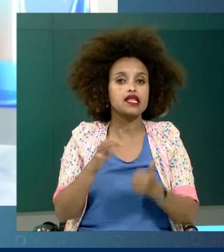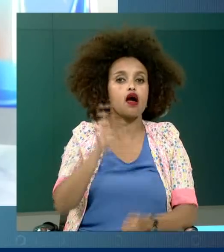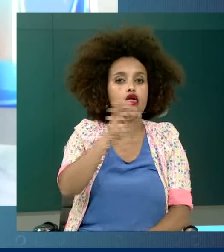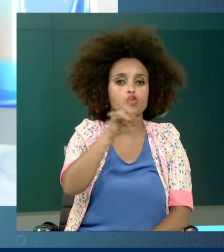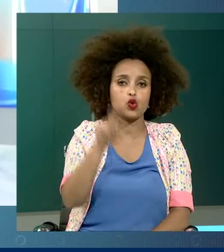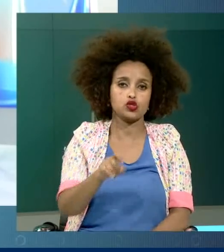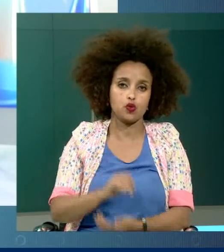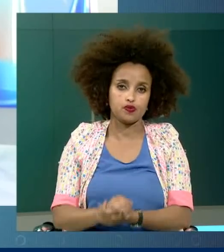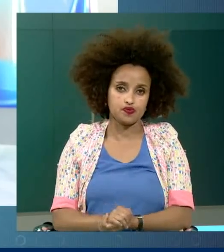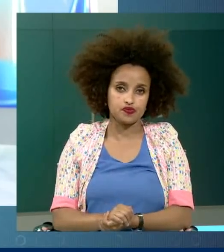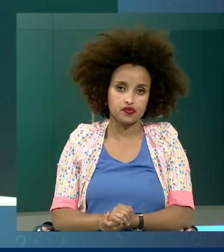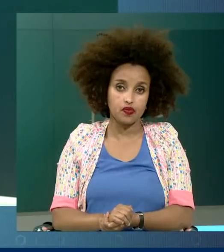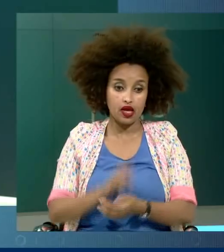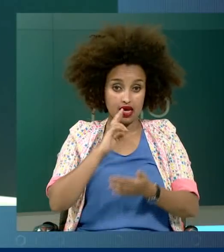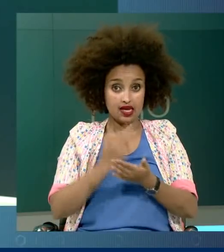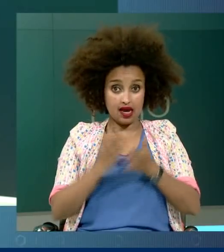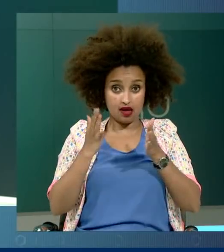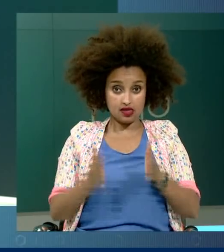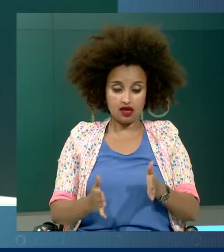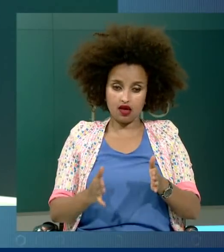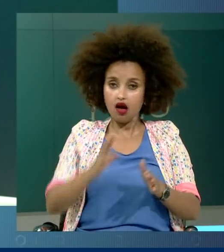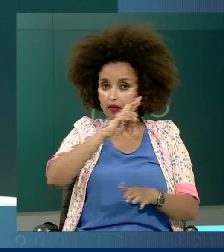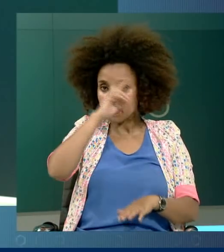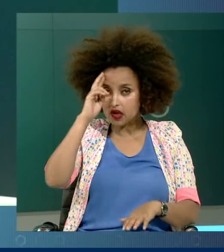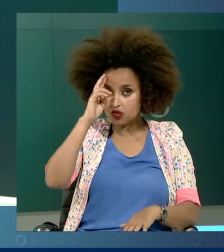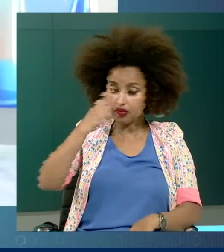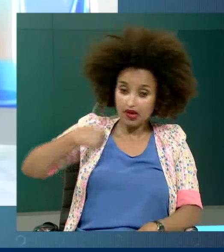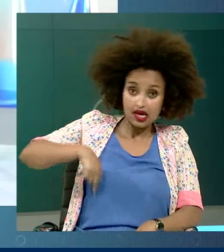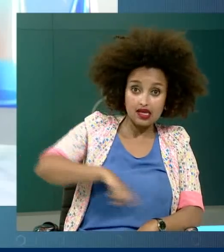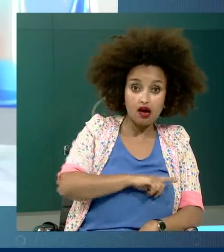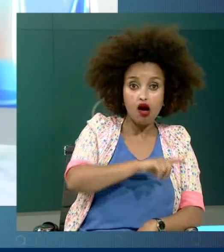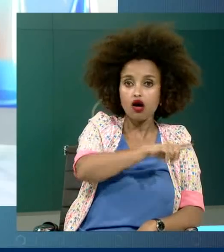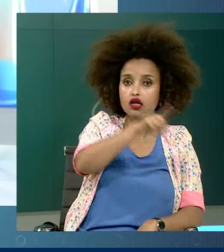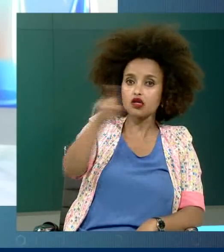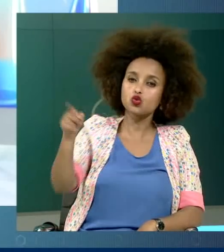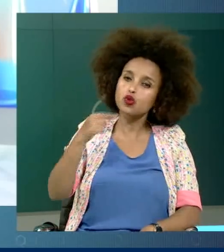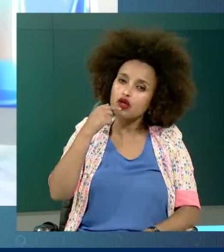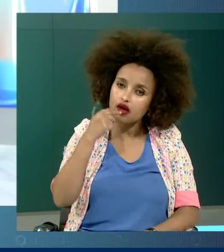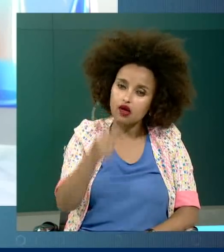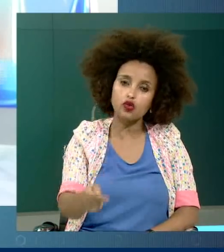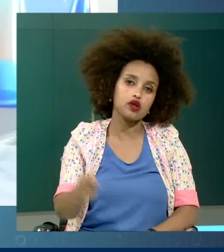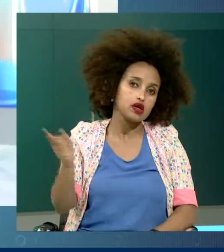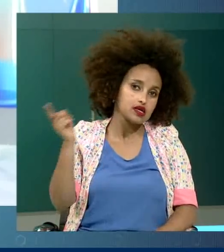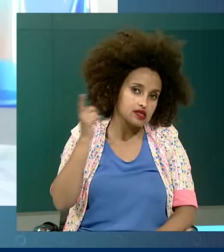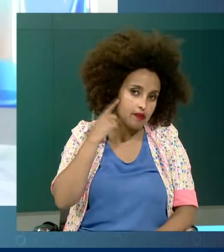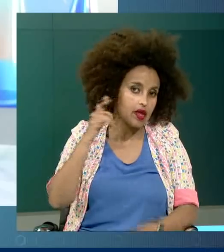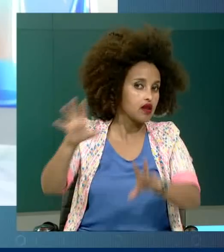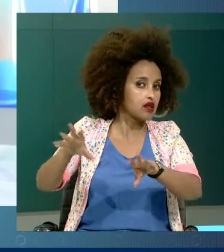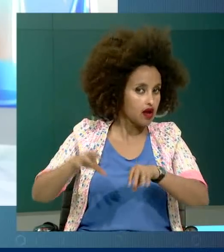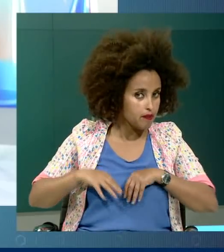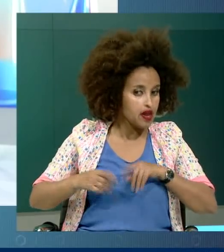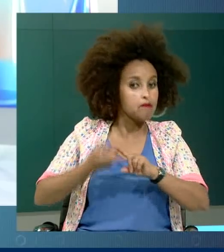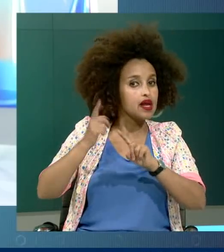አገኛችኋቸው እንደ ጋዜጠኛ እስኪ? ምክንያቱም አሁንኛ እነሱ የነገሩን ነው እንግዲህ ተቀብለን ተመልሰን ለህብረተሰቡ